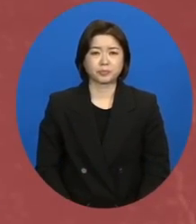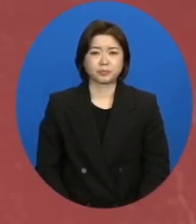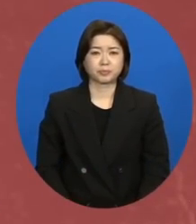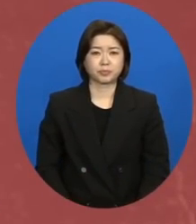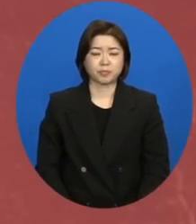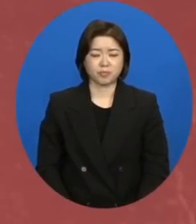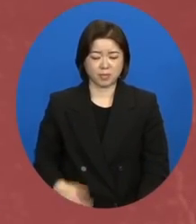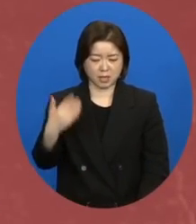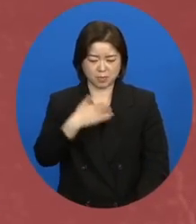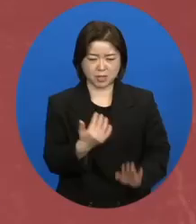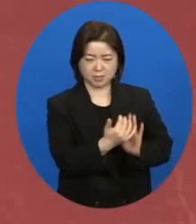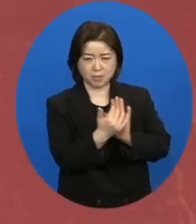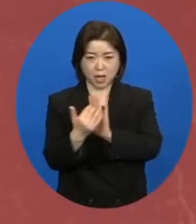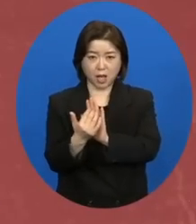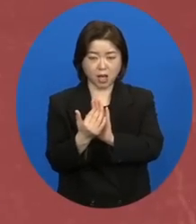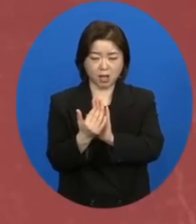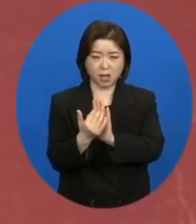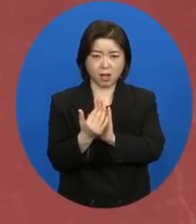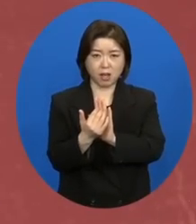방패입니다. 방패.